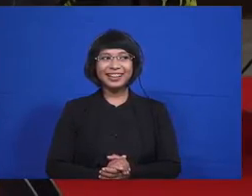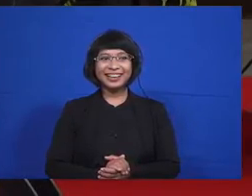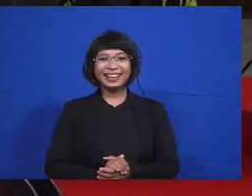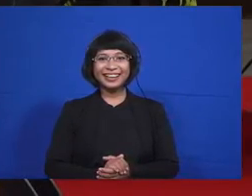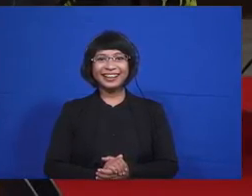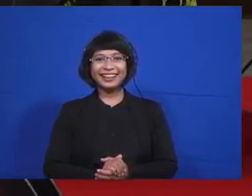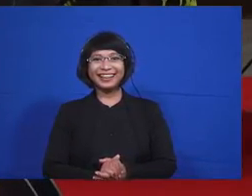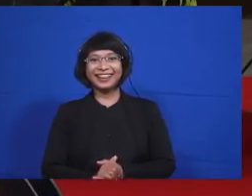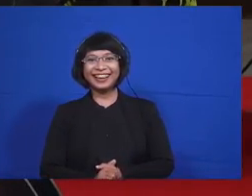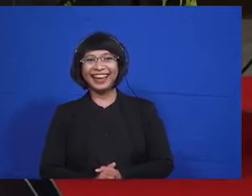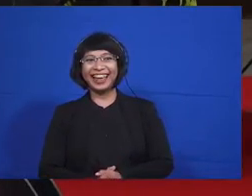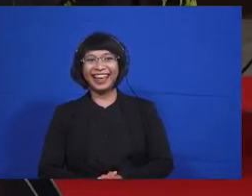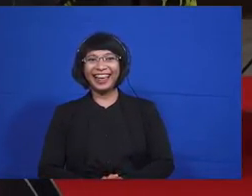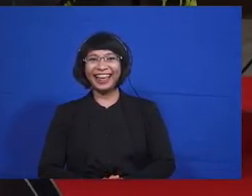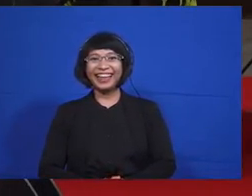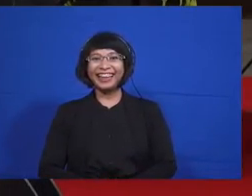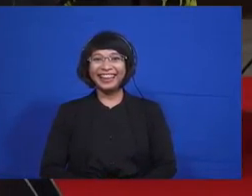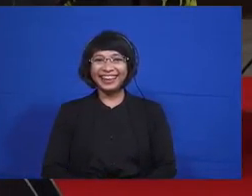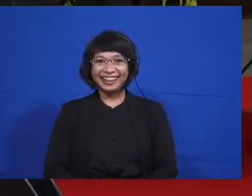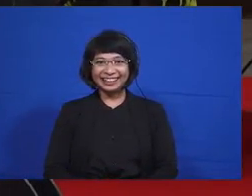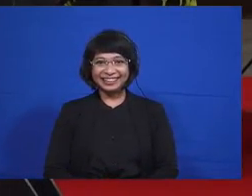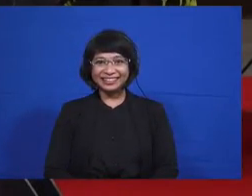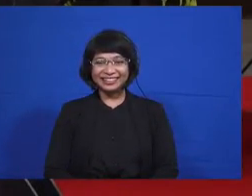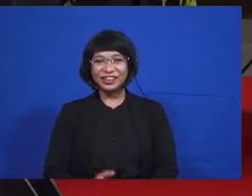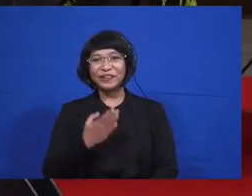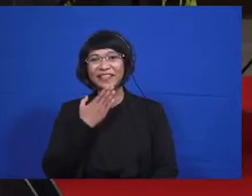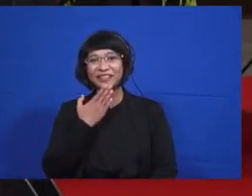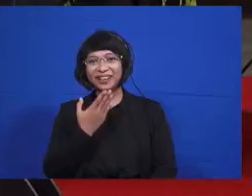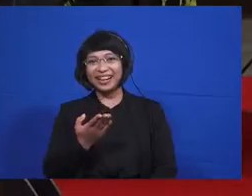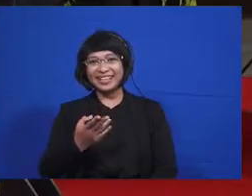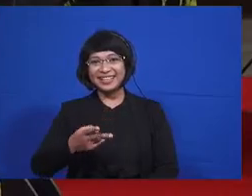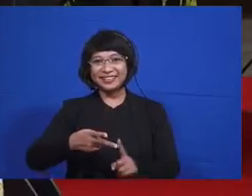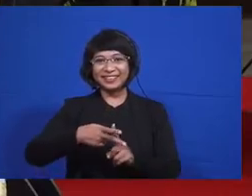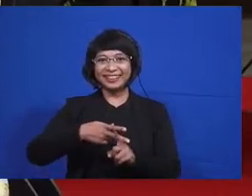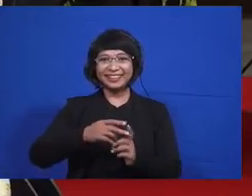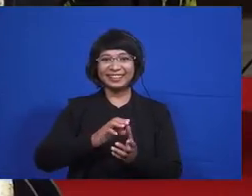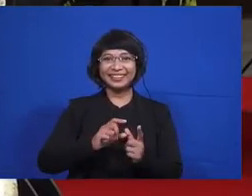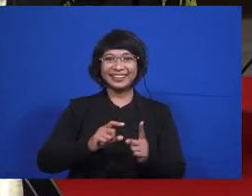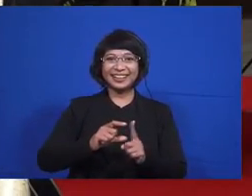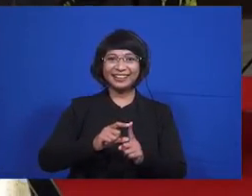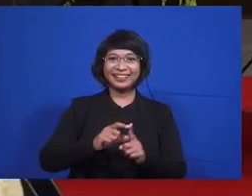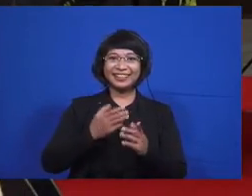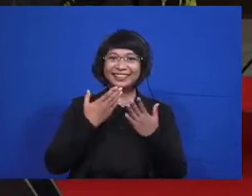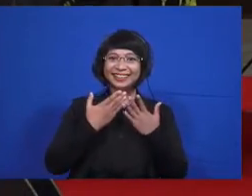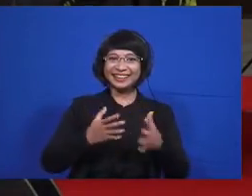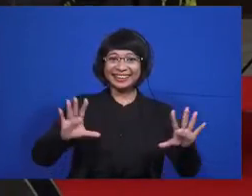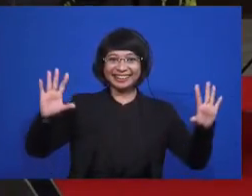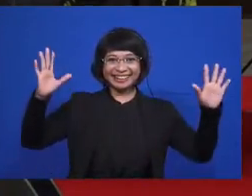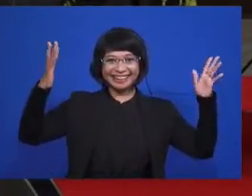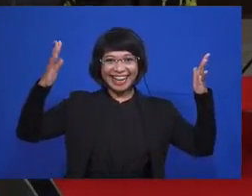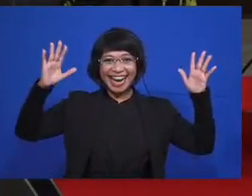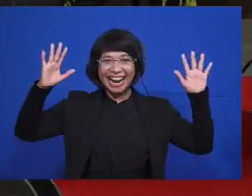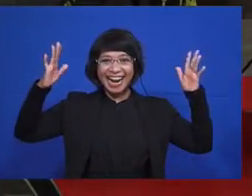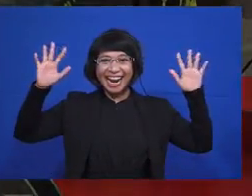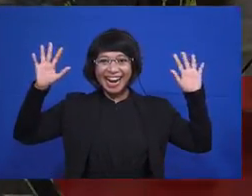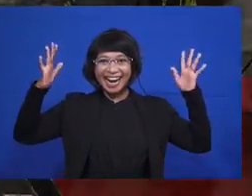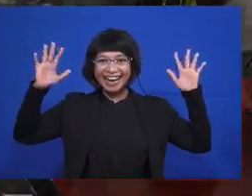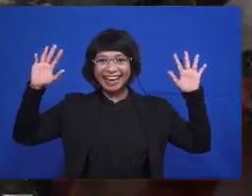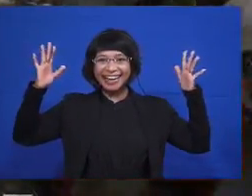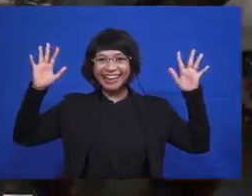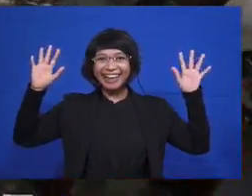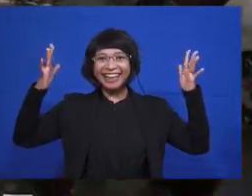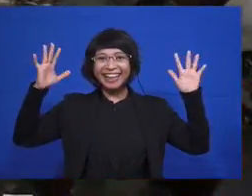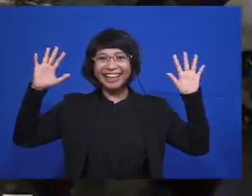ya. Ya, lebih tepatnya seperti itu. Oke, ya. Oke, terima kasih, Frater Diakon. Ya, monggo silakan. Tepuk tangan untuk pihak konduktor